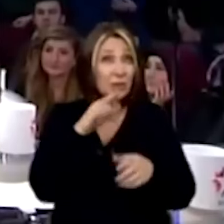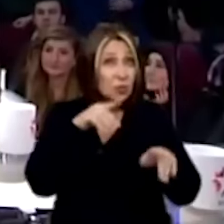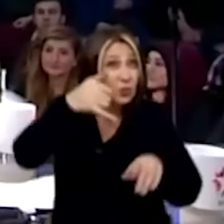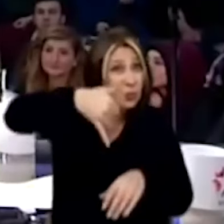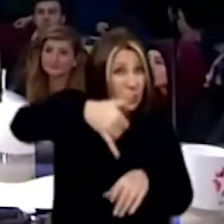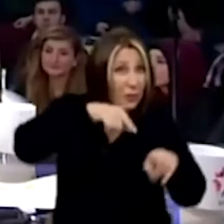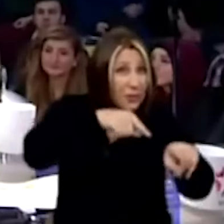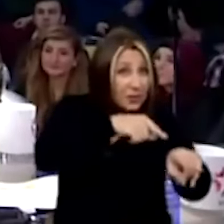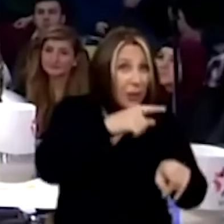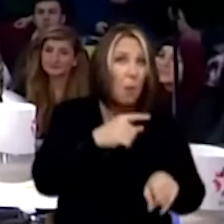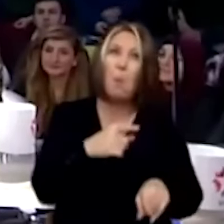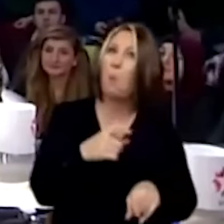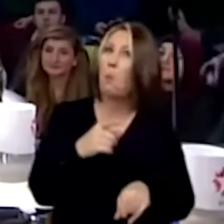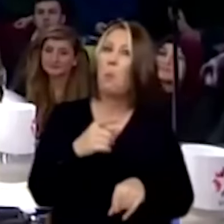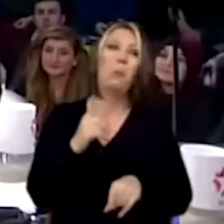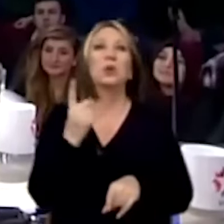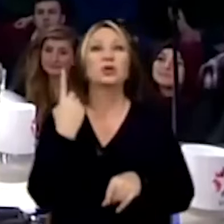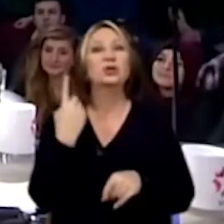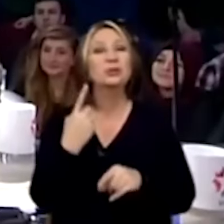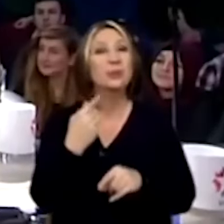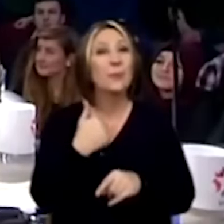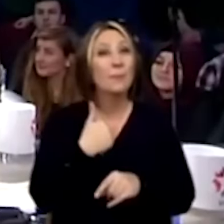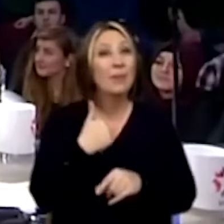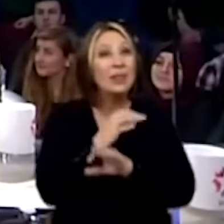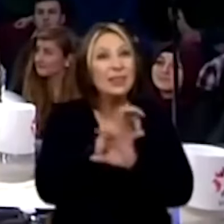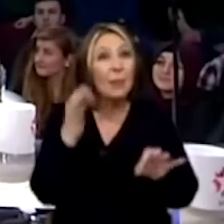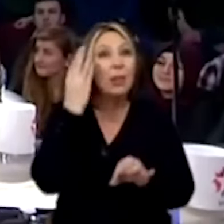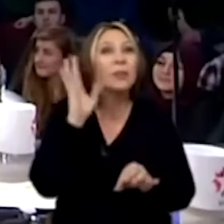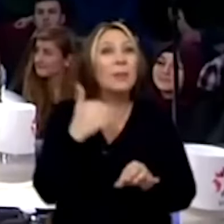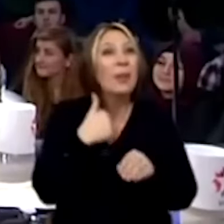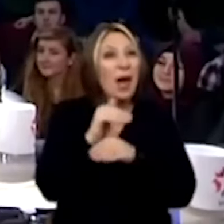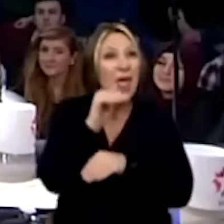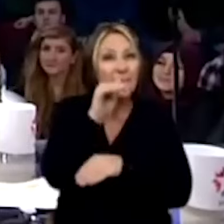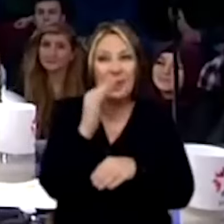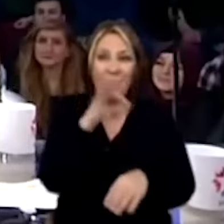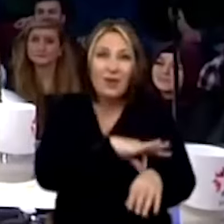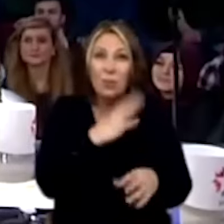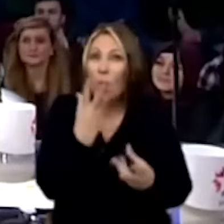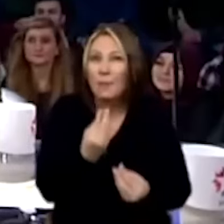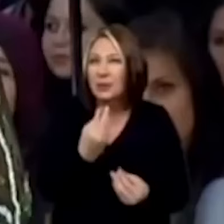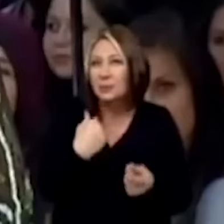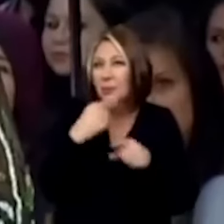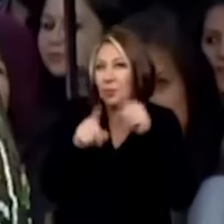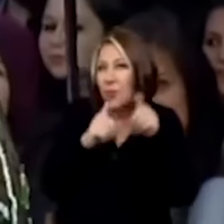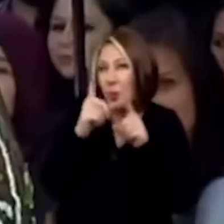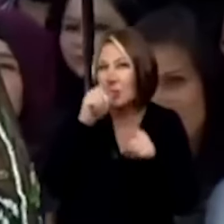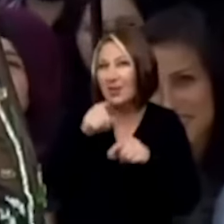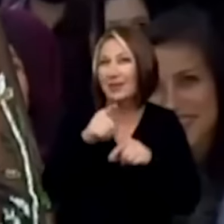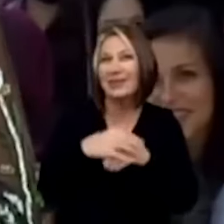ben... bilmiyorum bak. Hayır, ben tam olarak belki benim hayatımda da yararlanacağım şeyler olabilir. Cüce kadınlar.